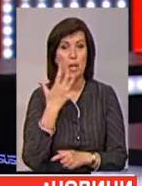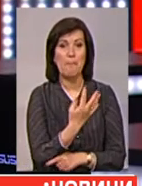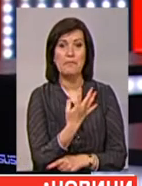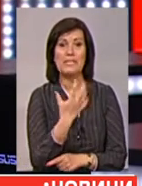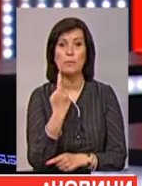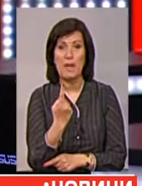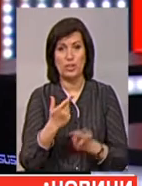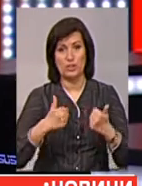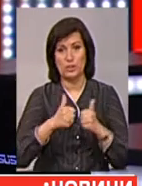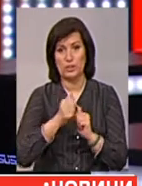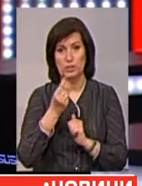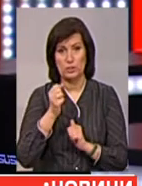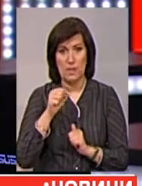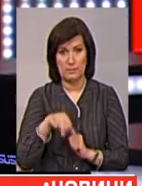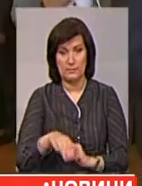Подробиці далі в огляді.